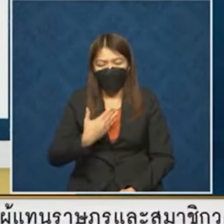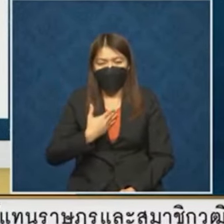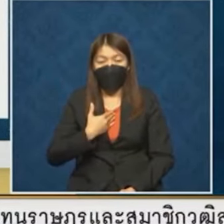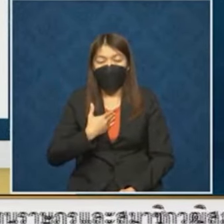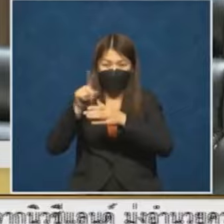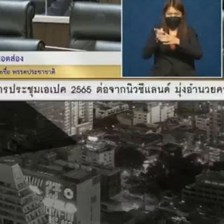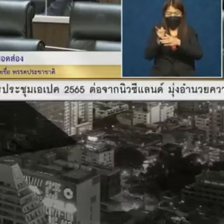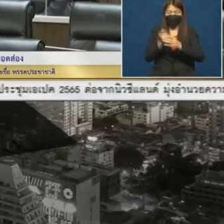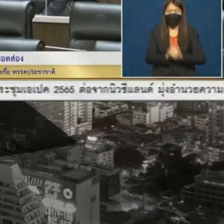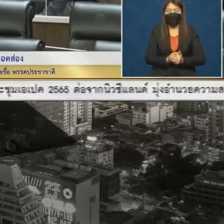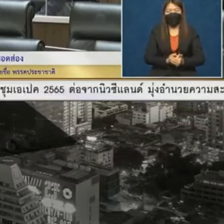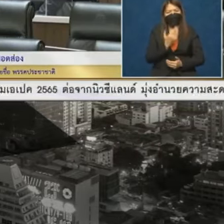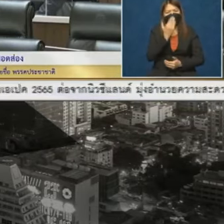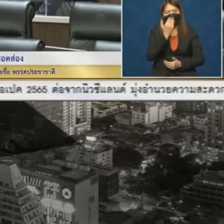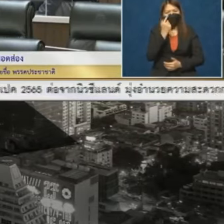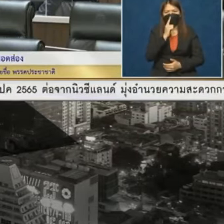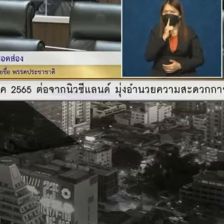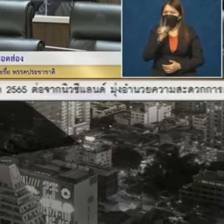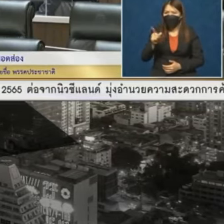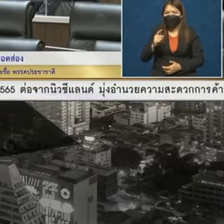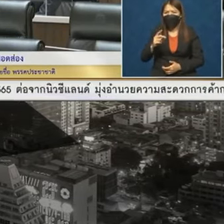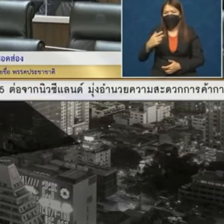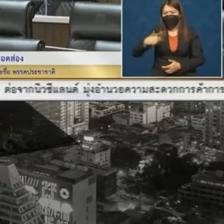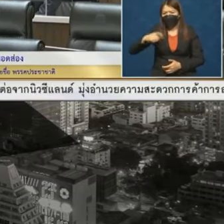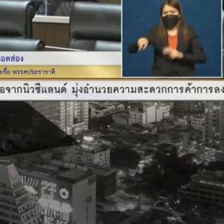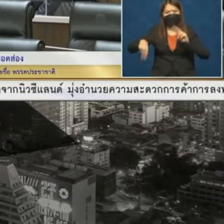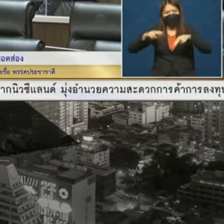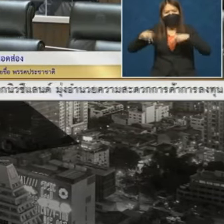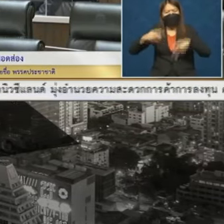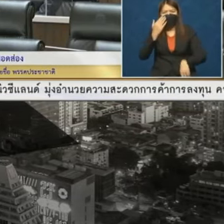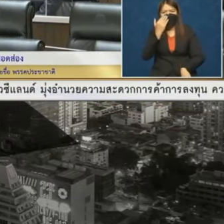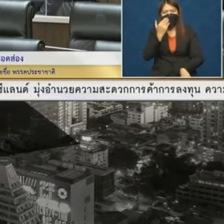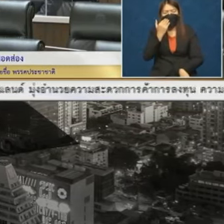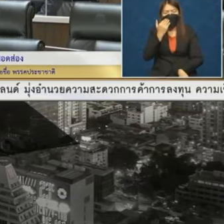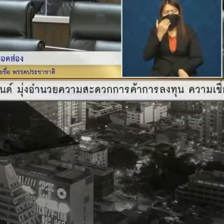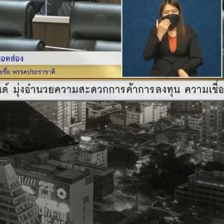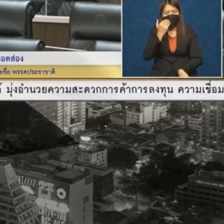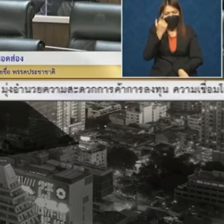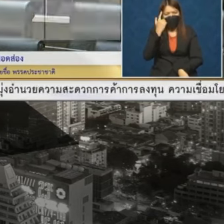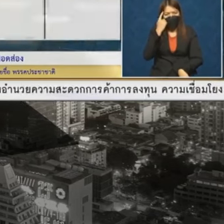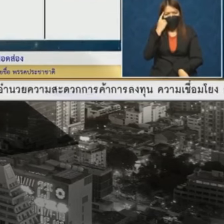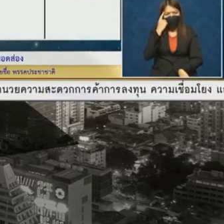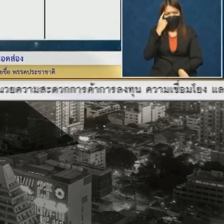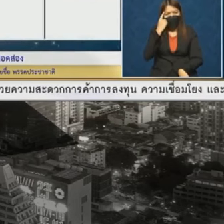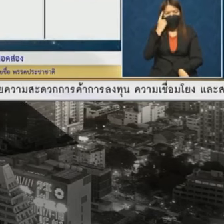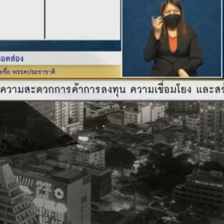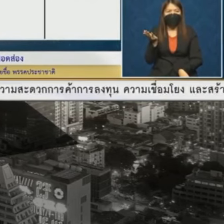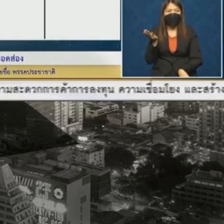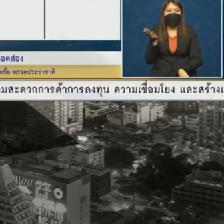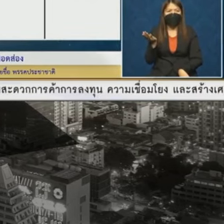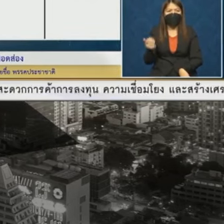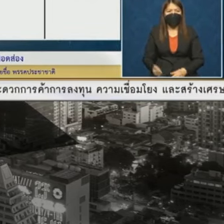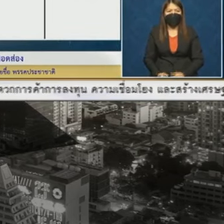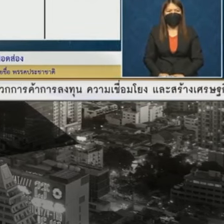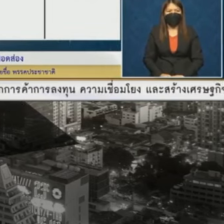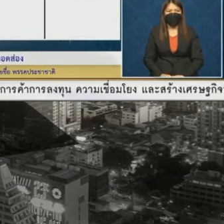นะเนื้อที่ 4,700 กว่าไร่ขาดอีก200กว่าไร่เพราะว่าที่รถไฟนี่แจ้งว่ามีที่ดิน 5,083 ไร่ส่วนต่าง